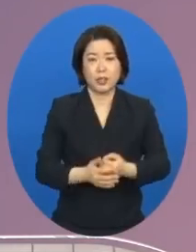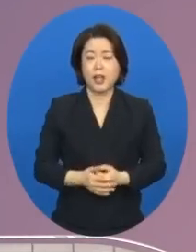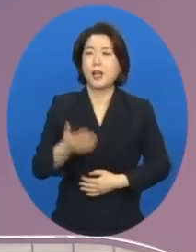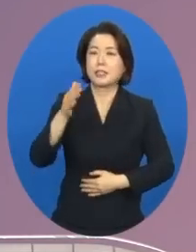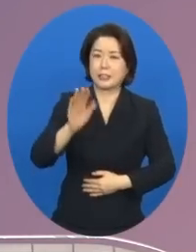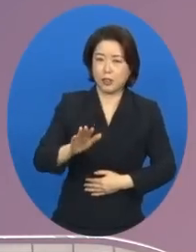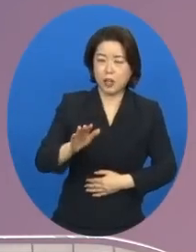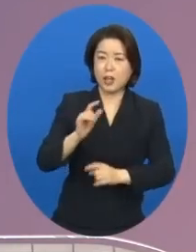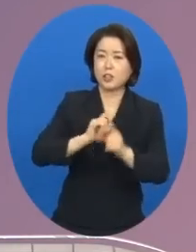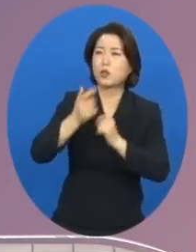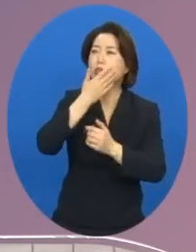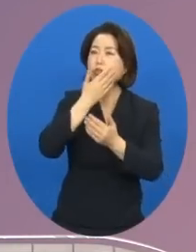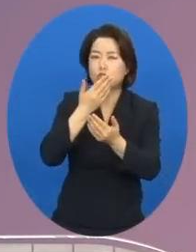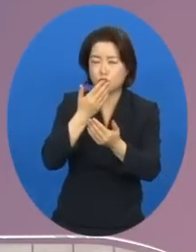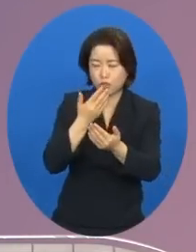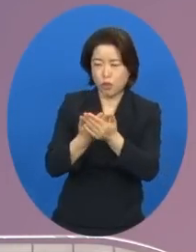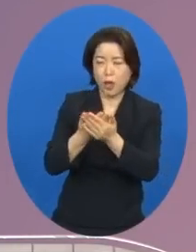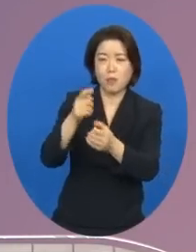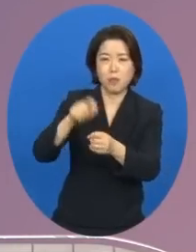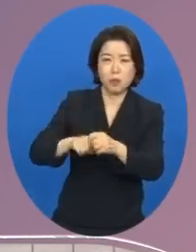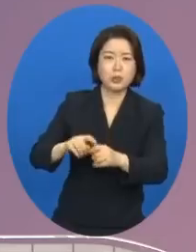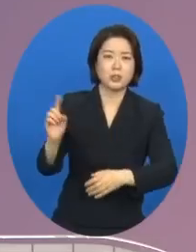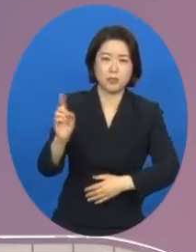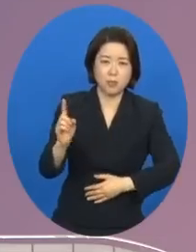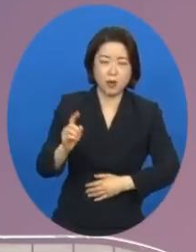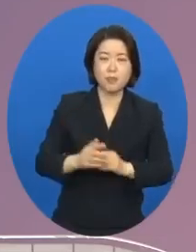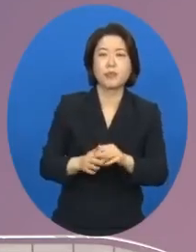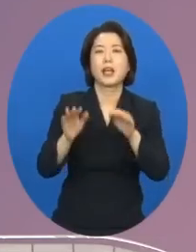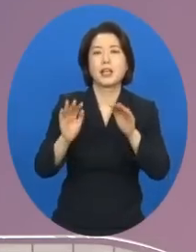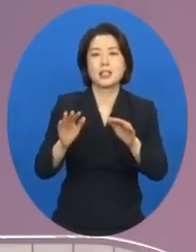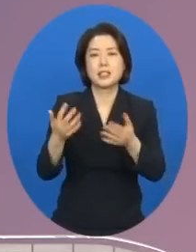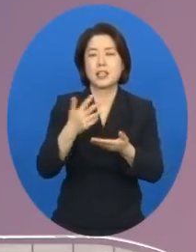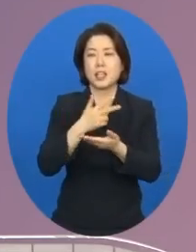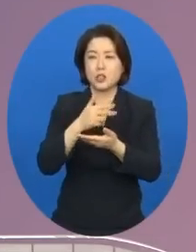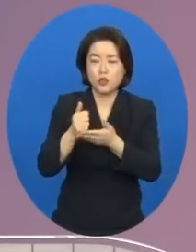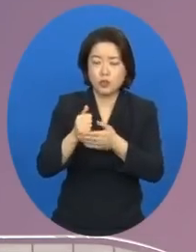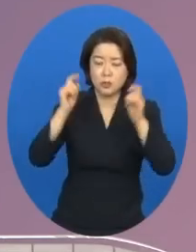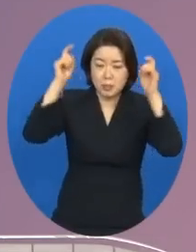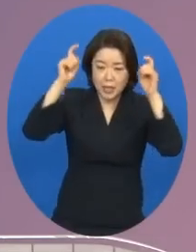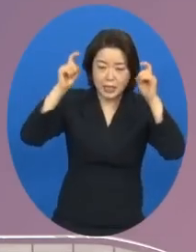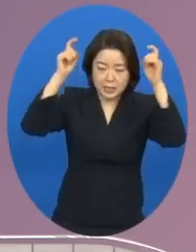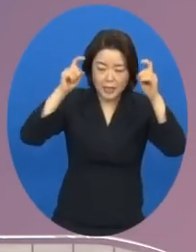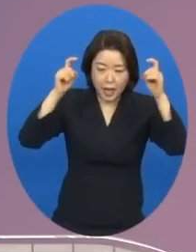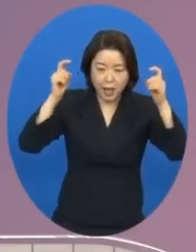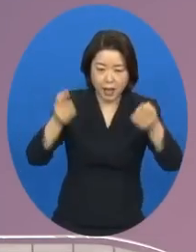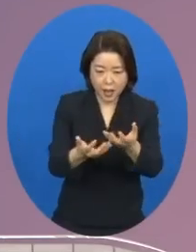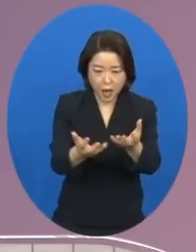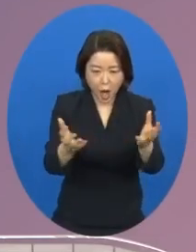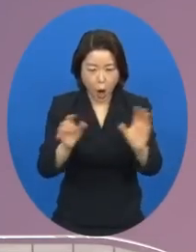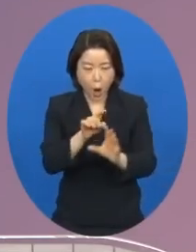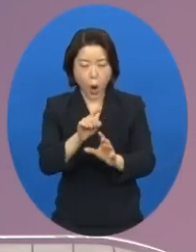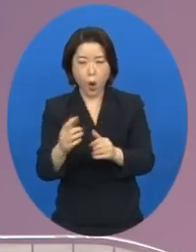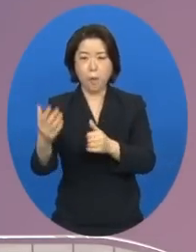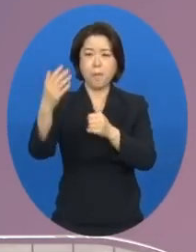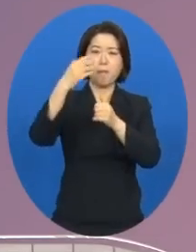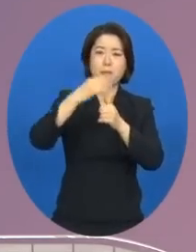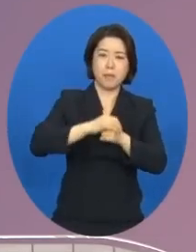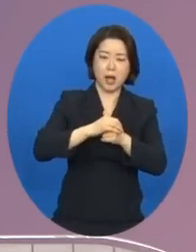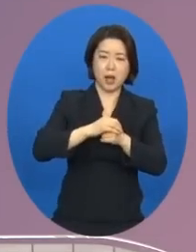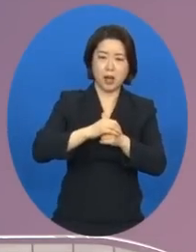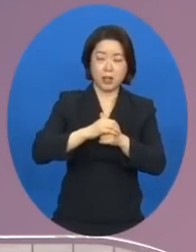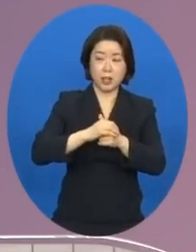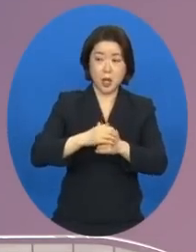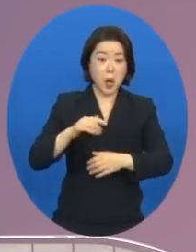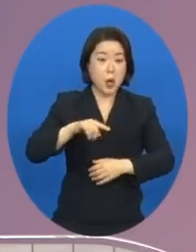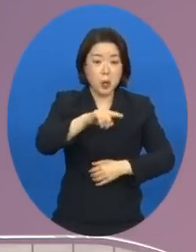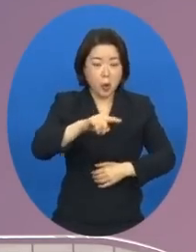그러나 더 중요한 것은 이제 주님의 양떼를 맡으려면 목양을